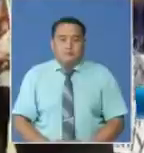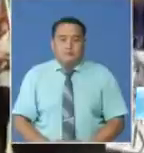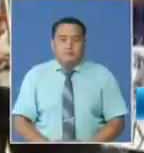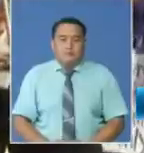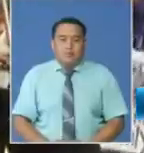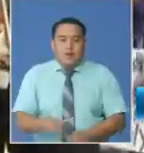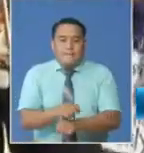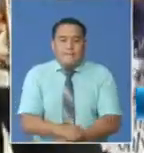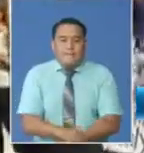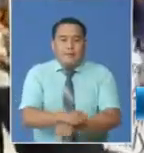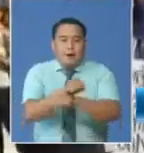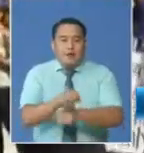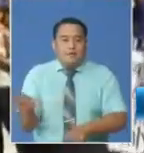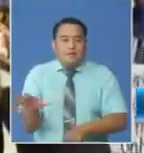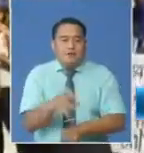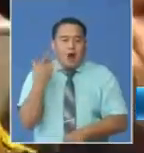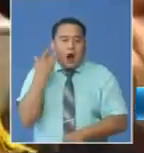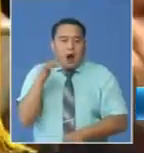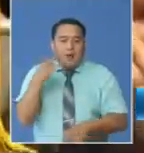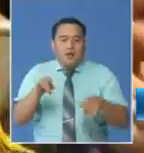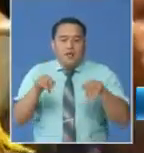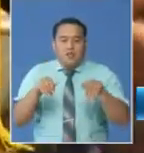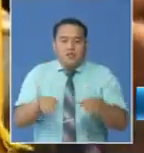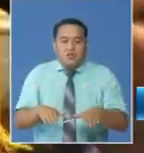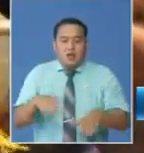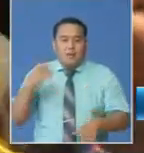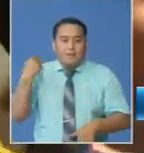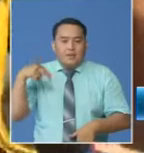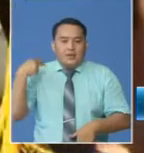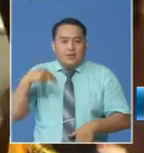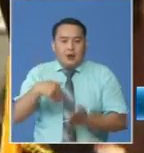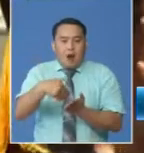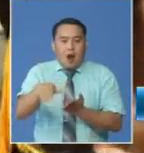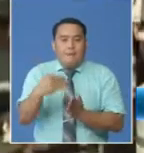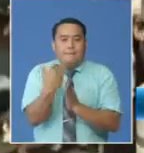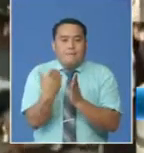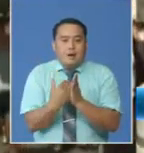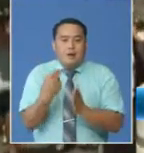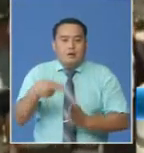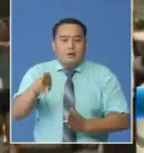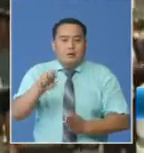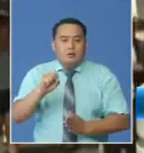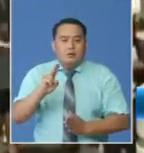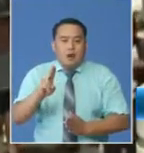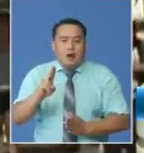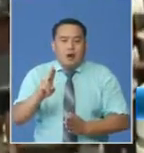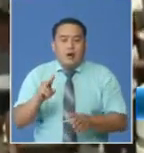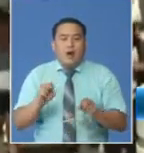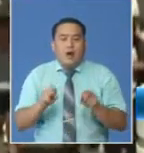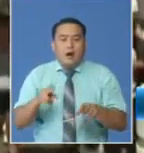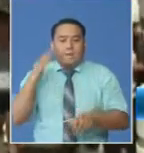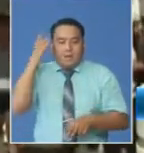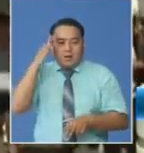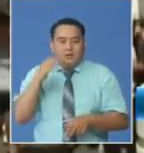Волна протестов прокатилась по США в ответ на решение президента Дональда Трампа отменить программу ДАКА, известная как «Мечтатели». Она защищает